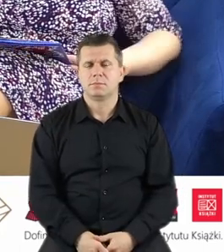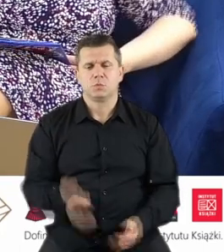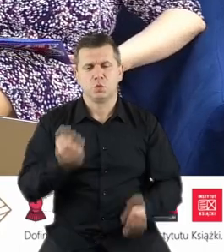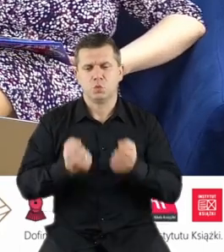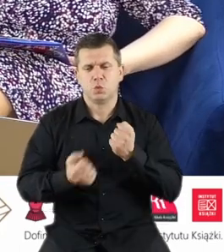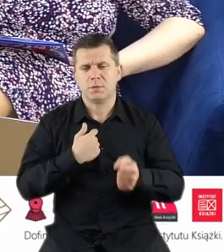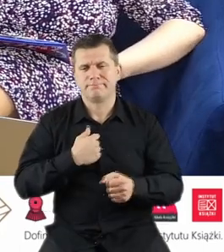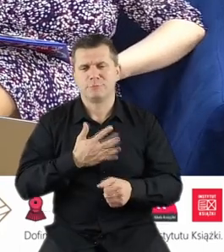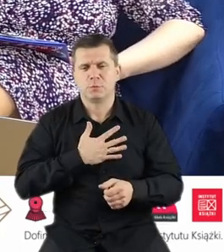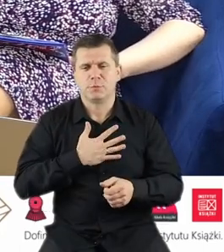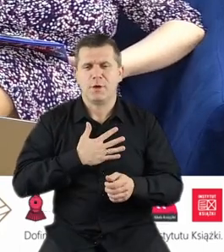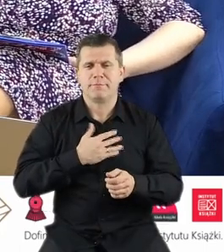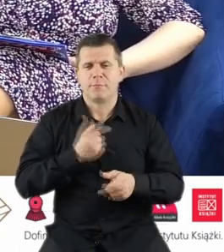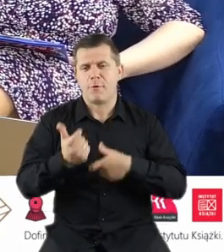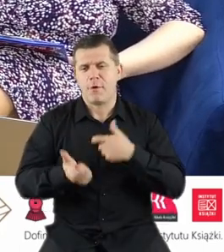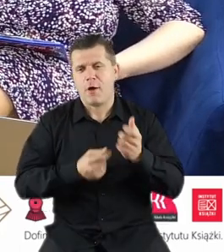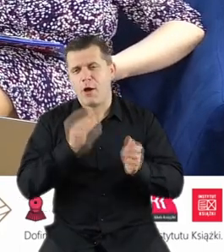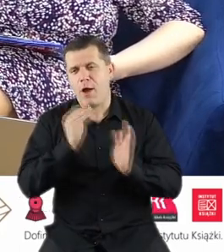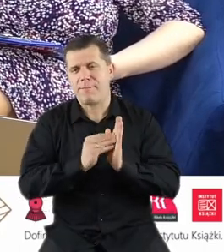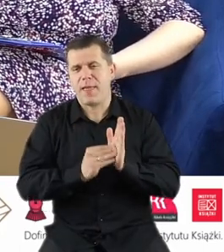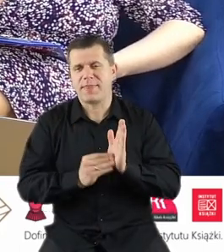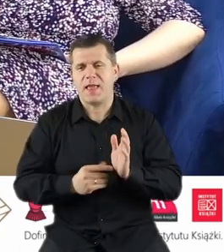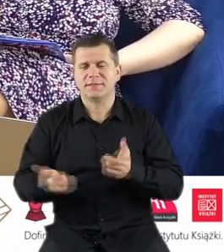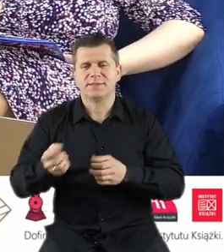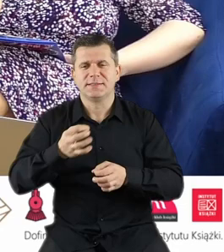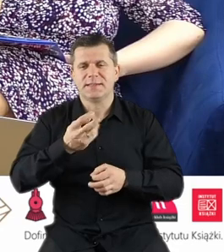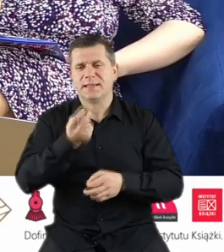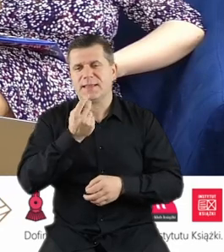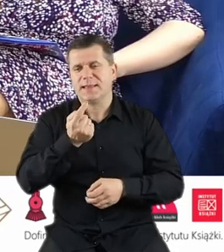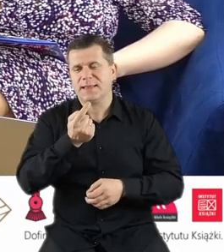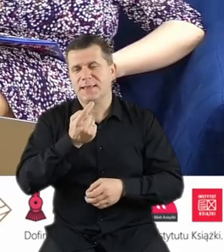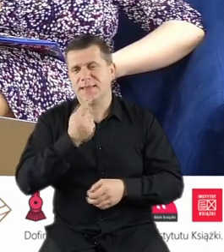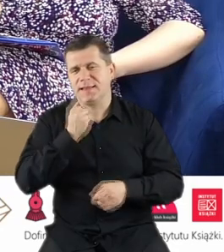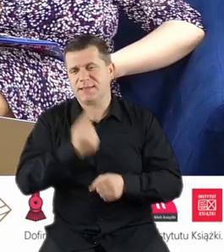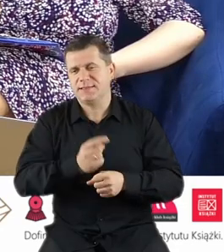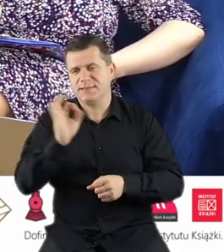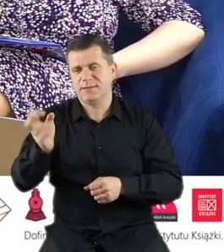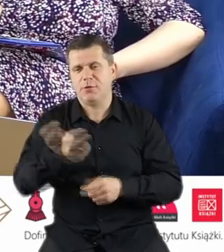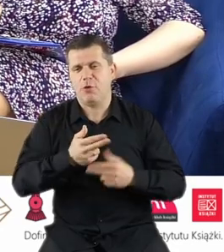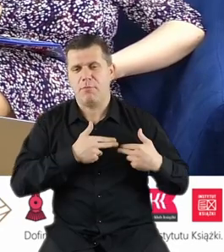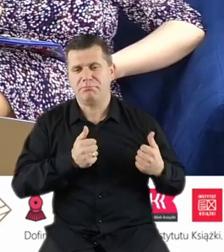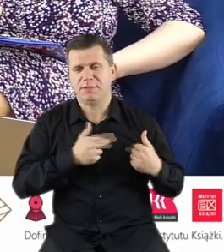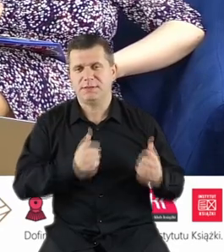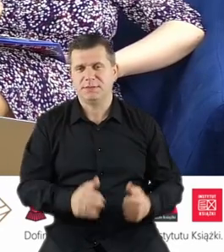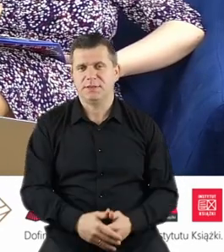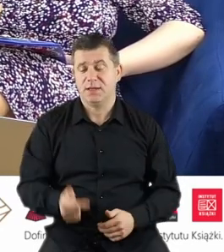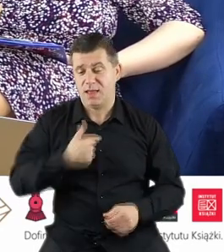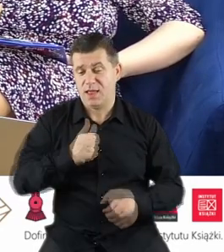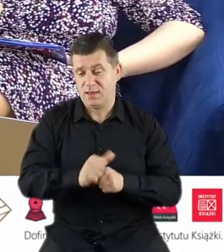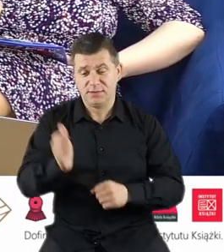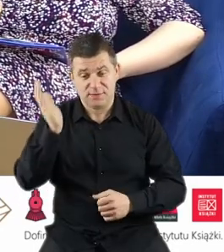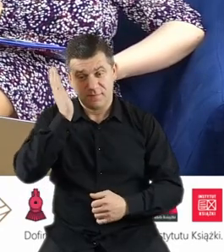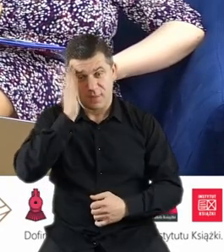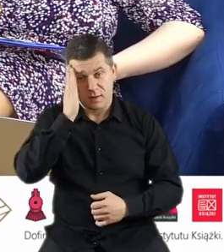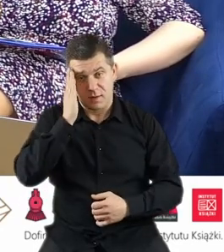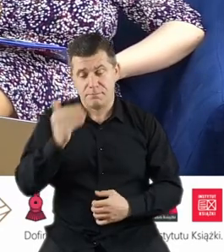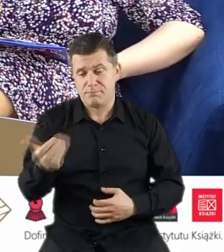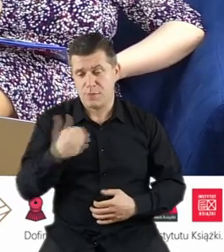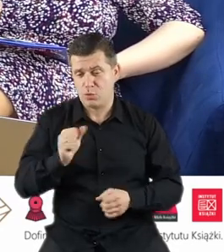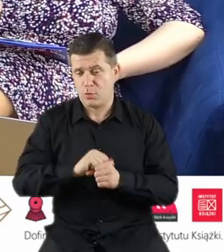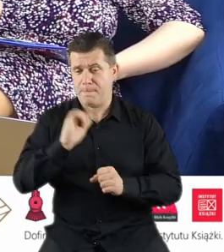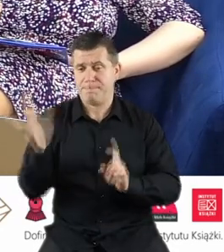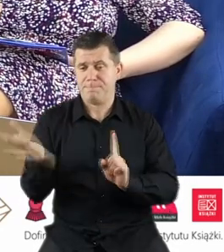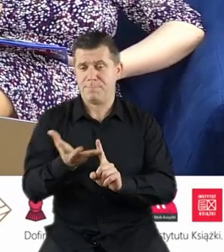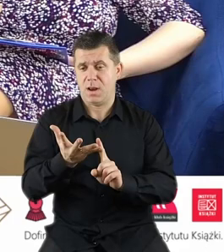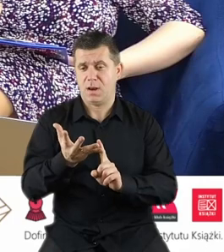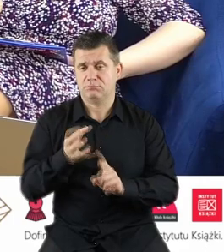komentować decyzje Ale tak jury. specjalnie. Natomiast jakby jestem też świadomy tego, że no byłem już pięciokrotnie nominowany